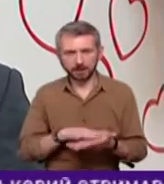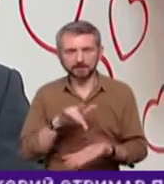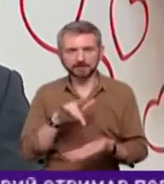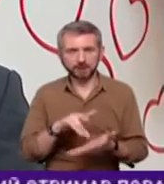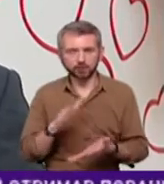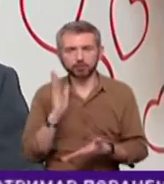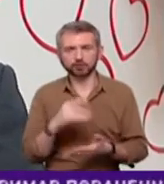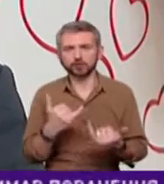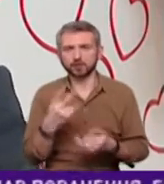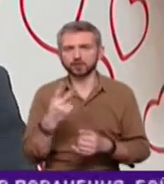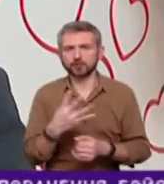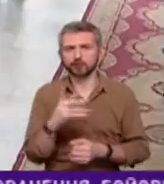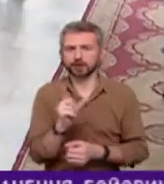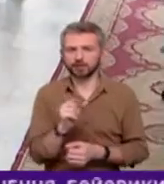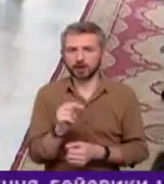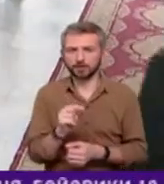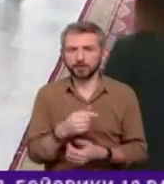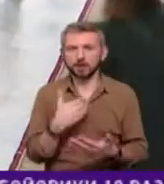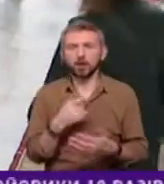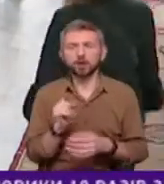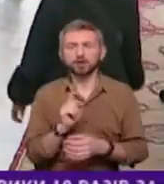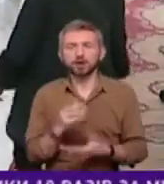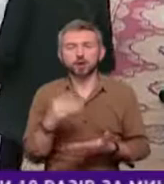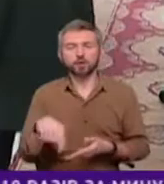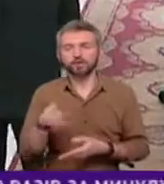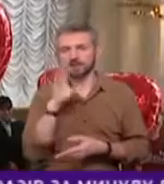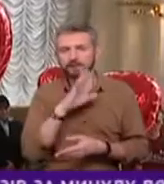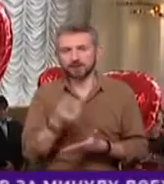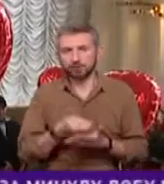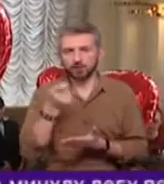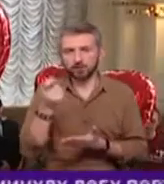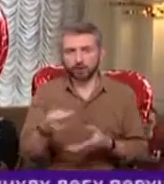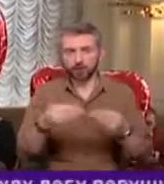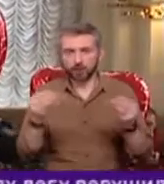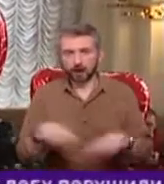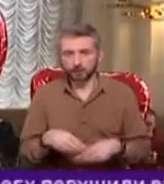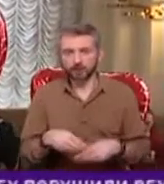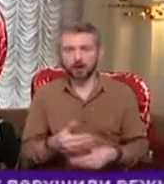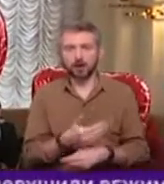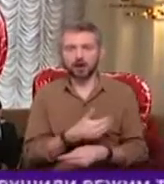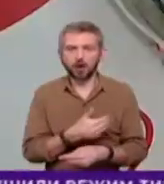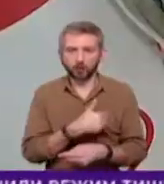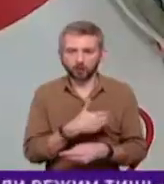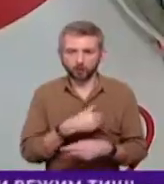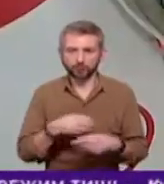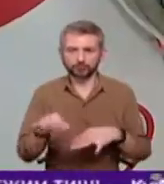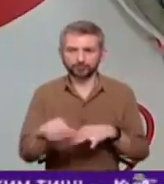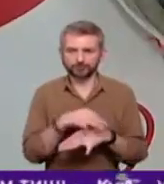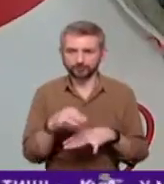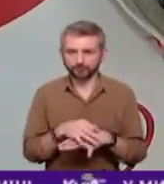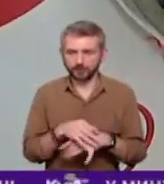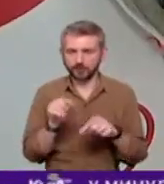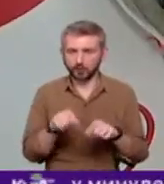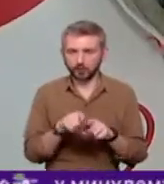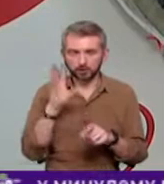центральному буде сьогодні 24 пари. Однак, якщо ви не встигли подати заяву до радцу, а поєднати в красиву дату серця дуже хочеться, то